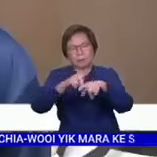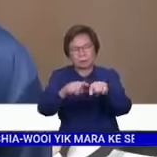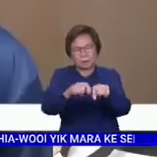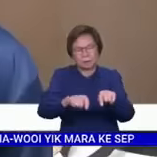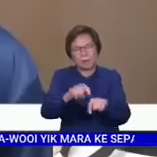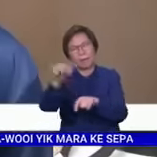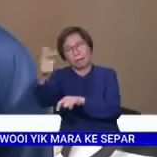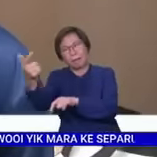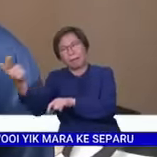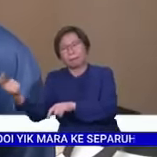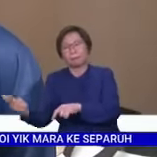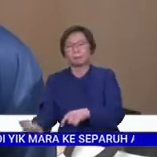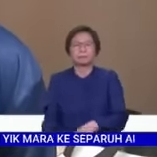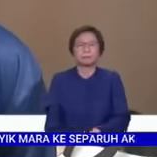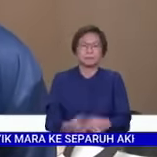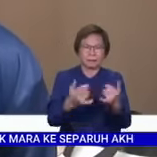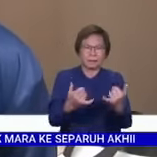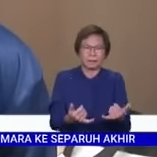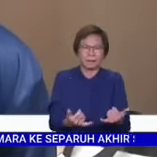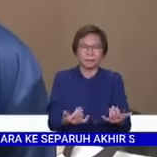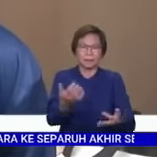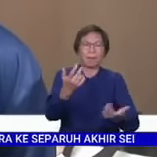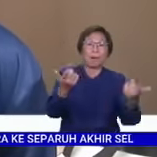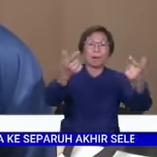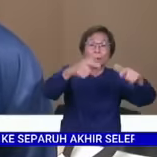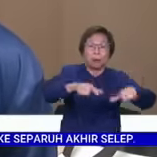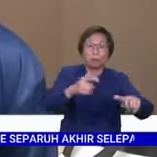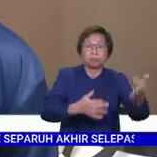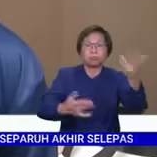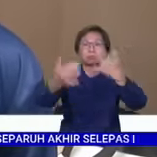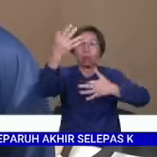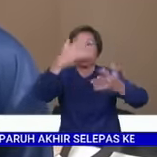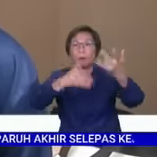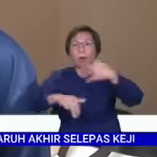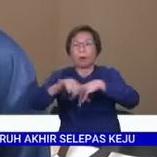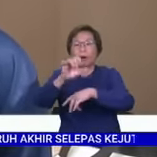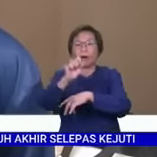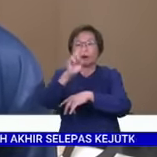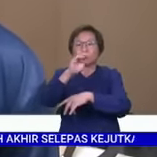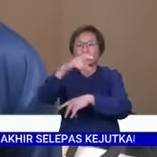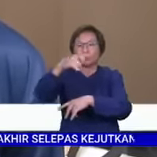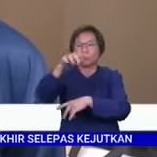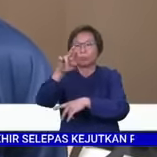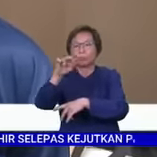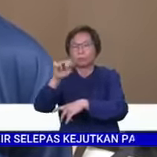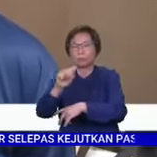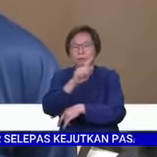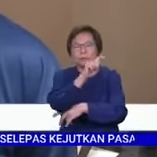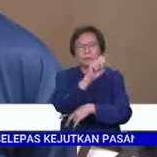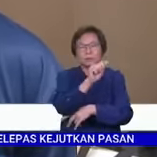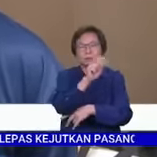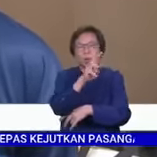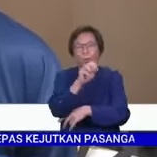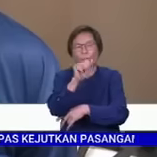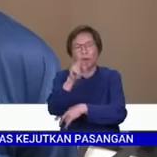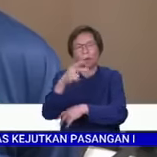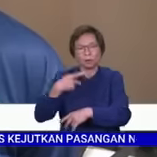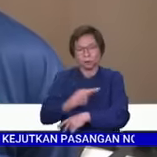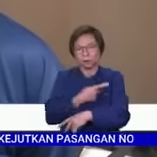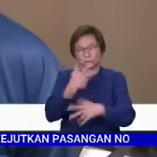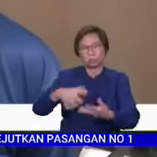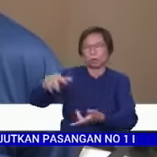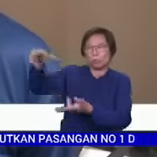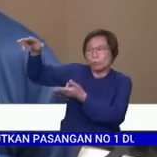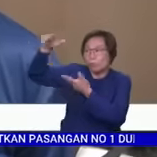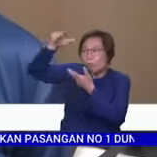daerah-daerah yang lain sekarang Ning lelaku kebakaran di di sempurna di Tawau dan kita sudah kita sedang